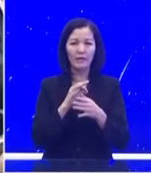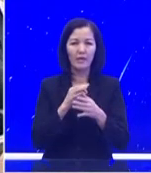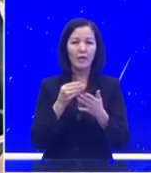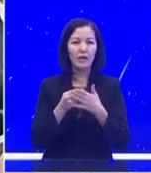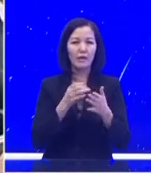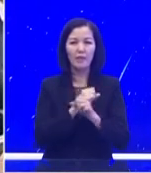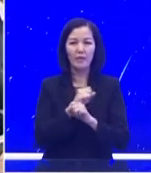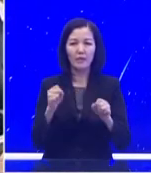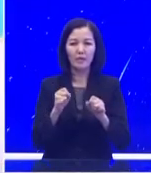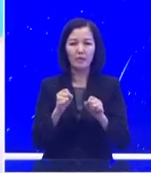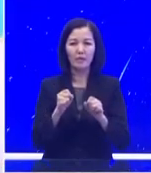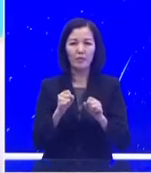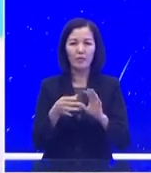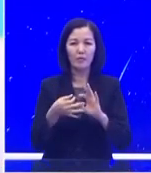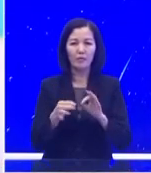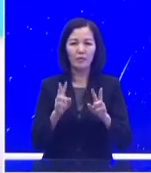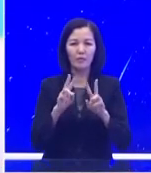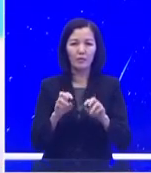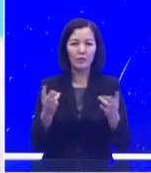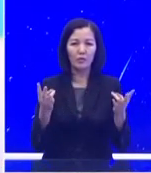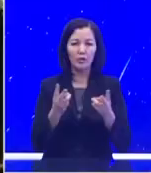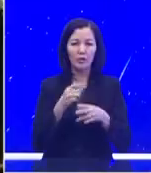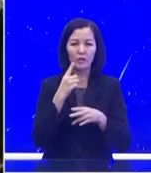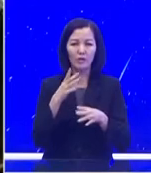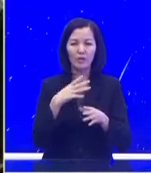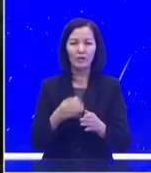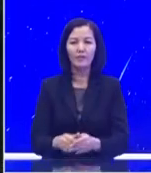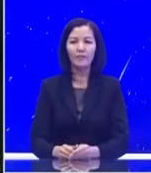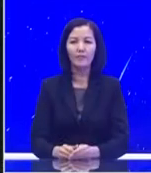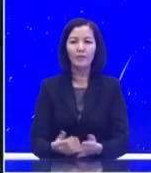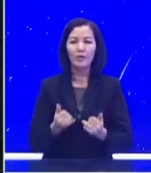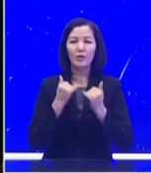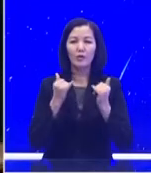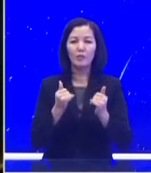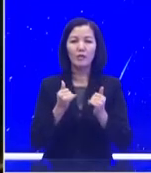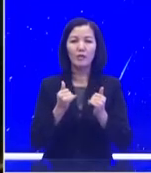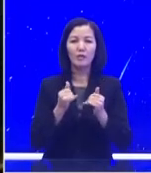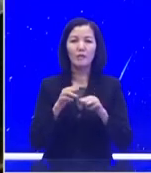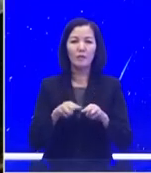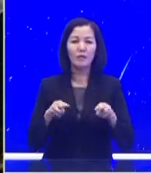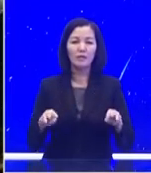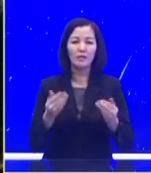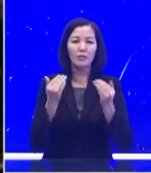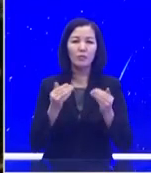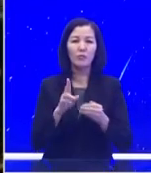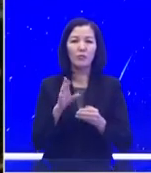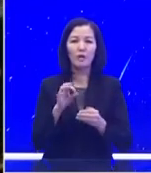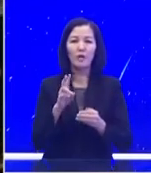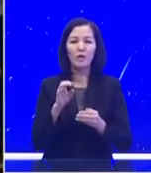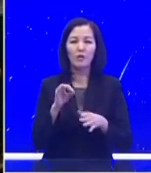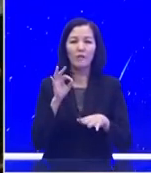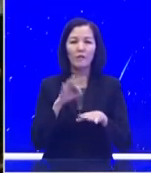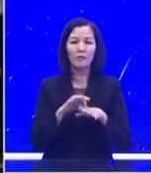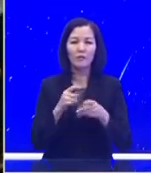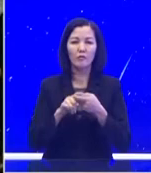көтеру жағдайларын анықтауға жеттігін айтты. Құрметті әріптестер, үкімет Қазақстанда коронавирустық инфекцияның